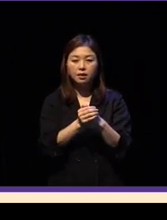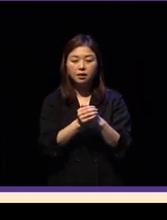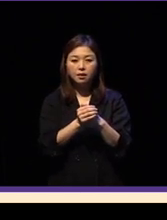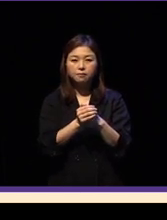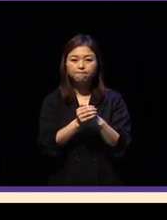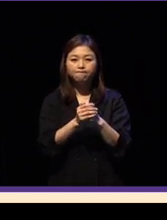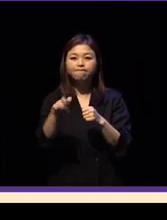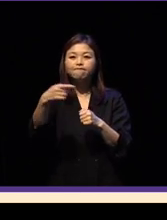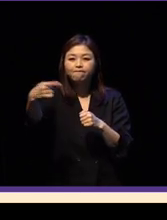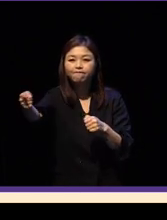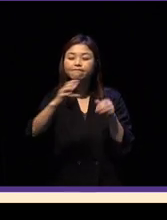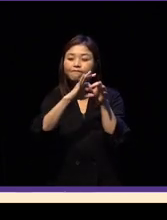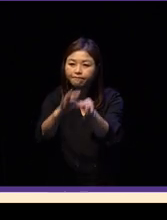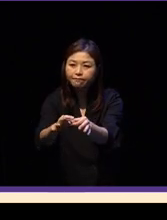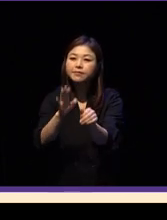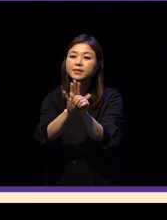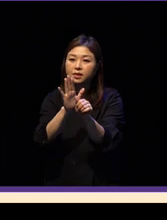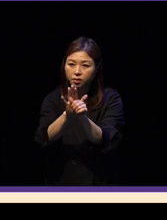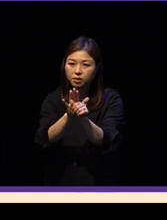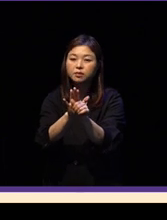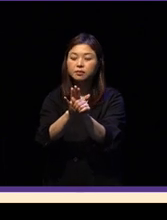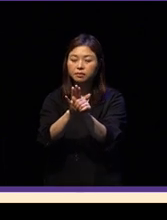병행해서 선발하는 그런 모양이 되겠습니다.